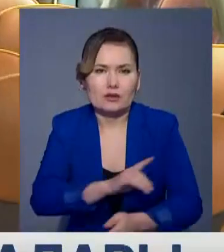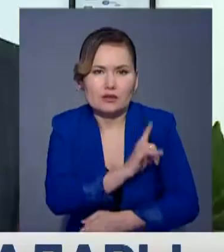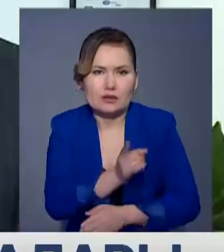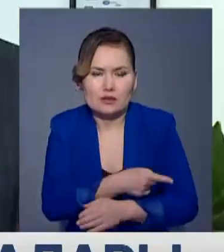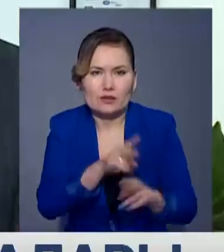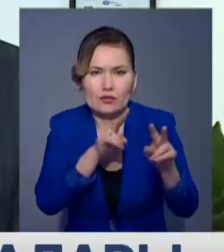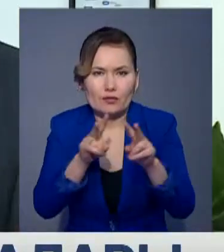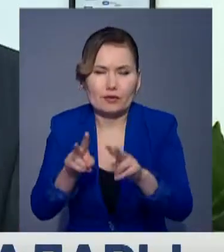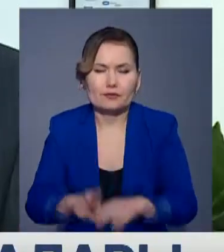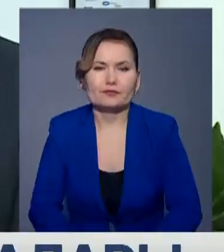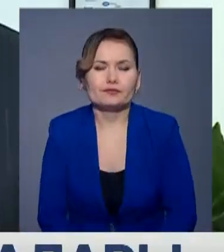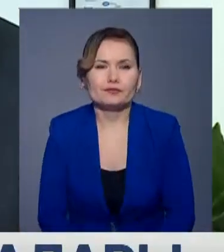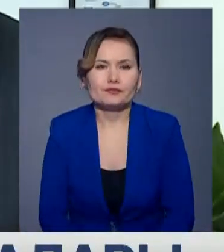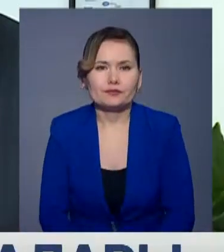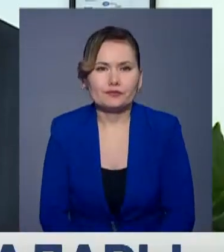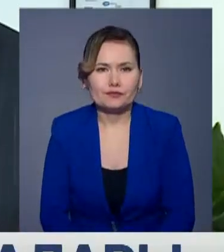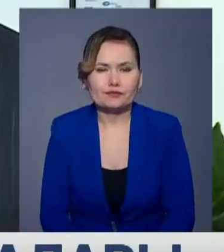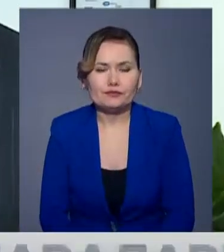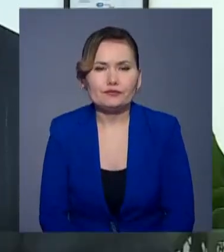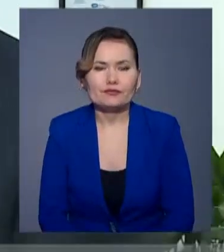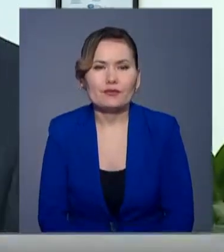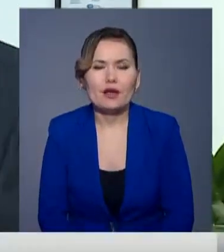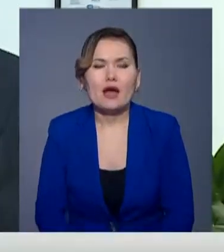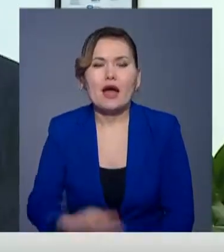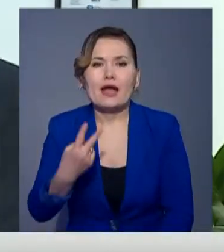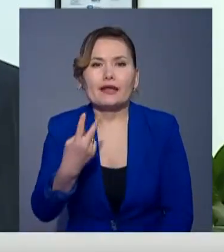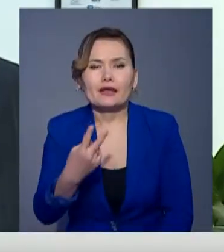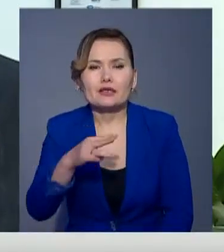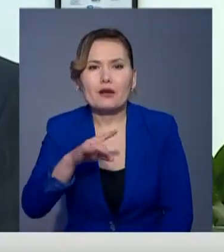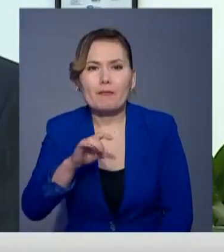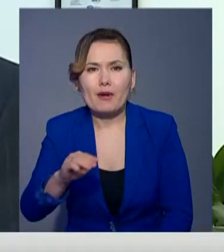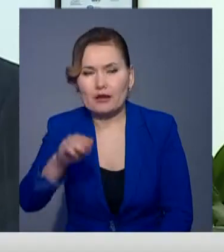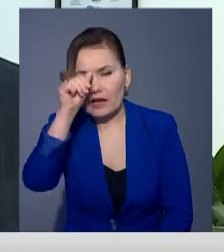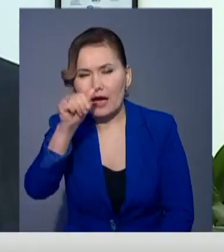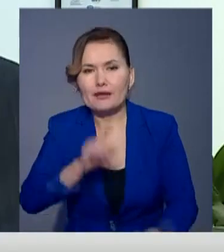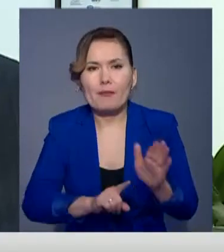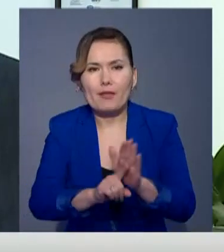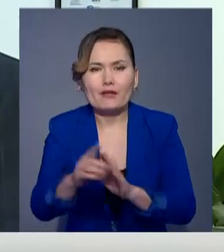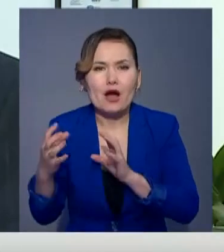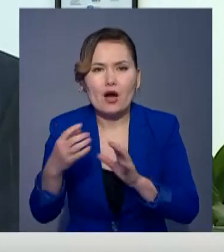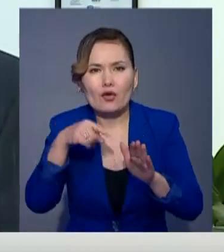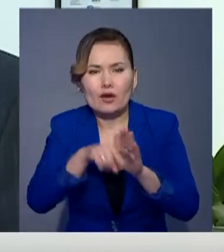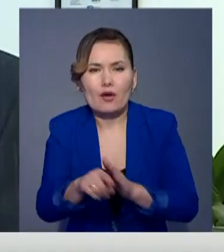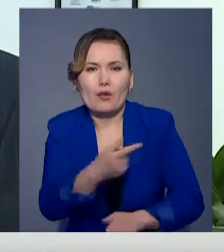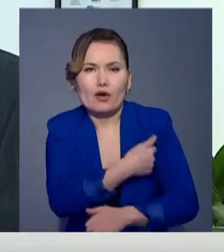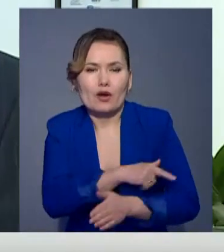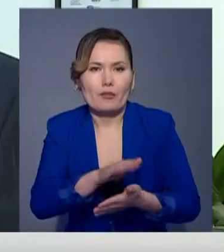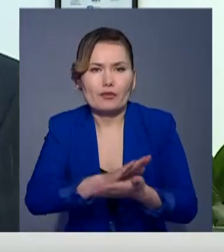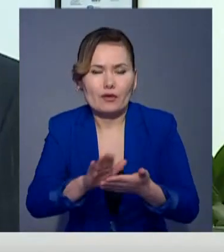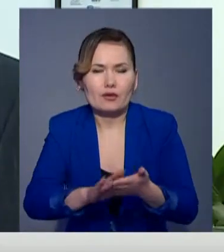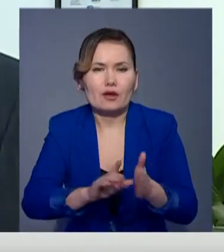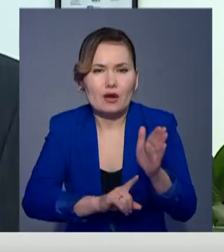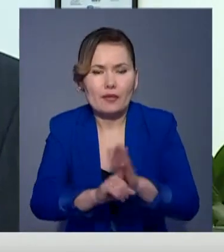alındı. Mart ayının ikisinden başlayarak artık 2-ci Nauruzdan bastap qoğamdıq kölik quraldarının tügeli dezinfekciyadan ötüp jatır. Bul şara kün